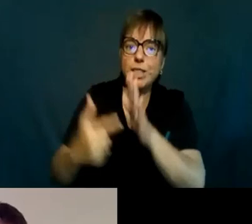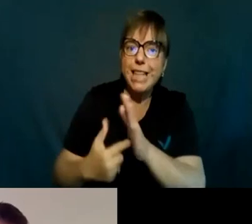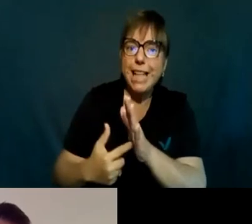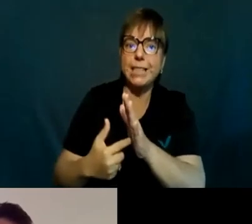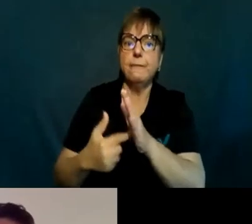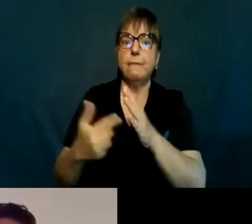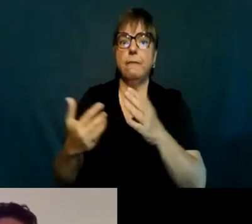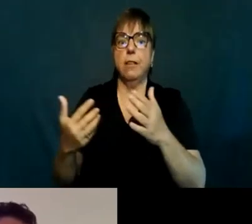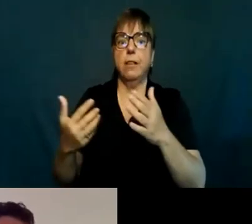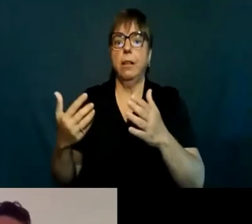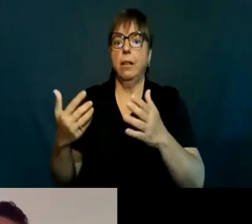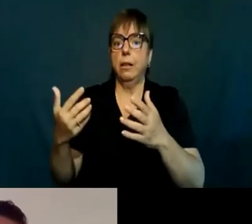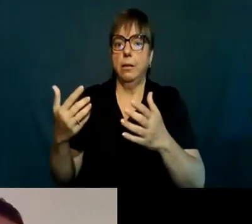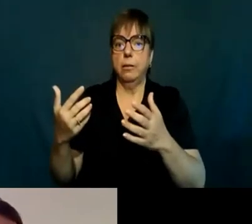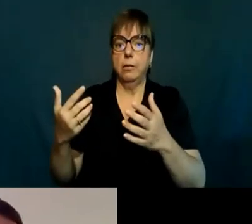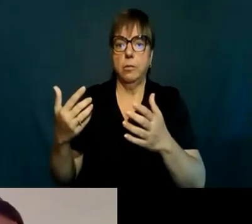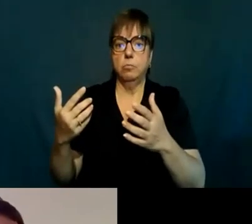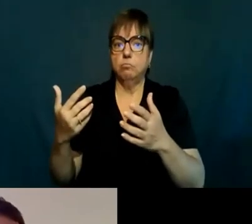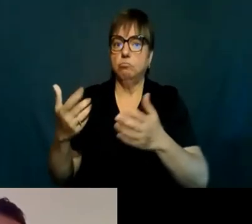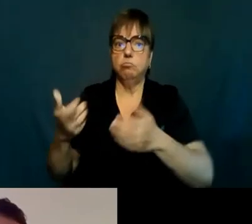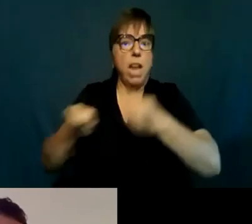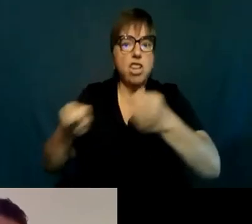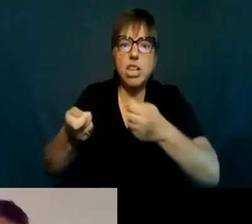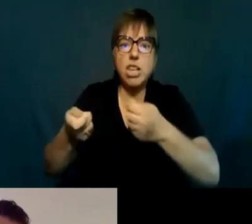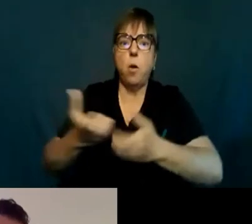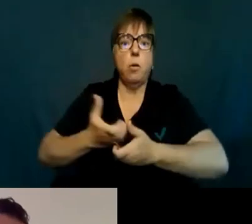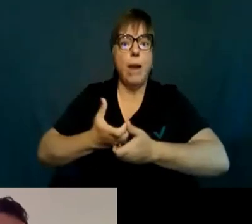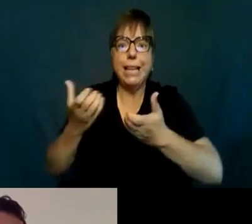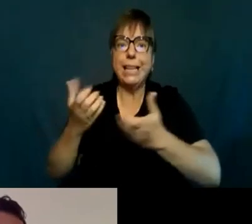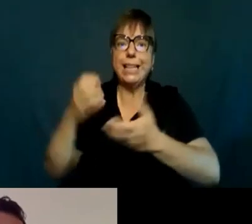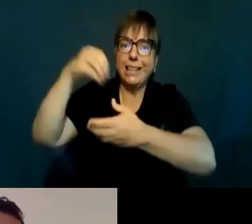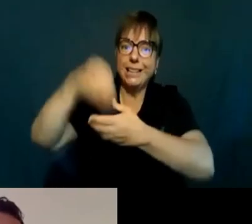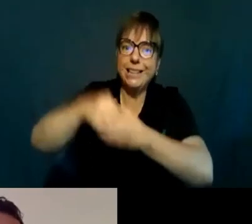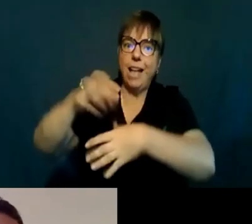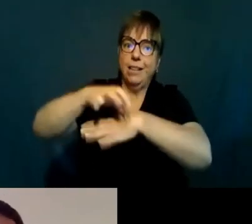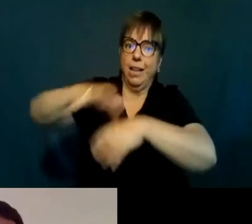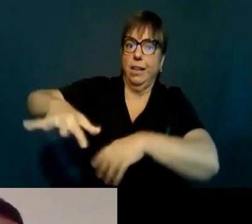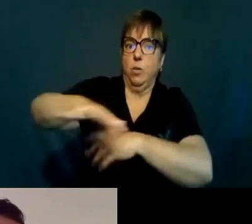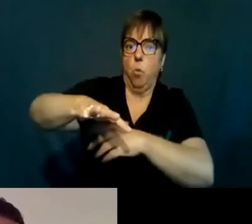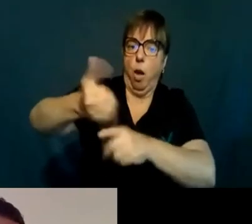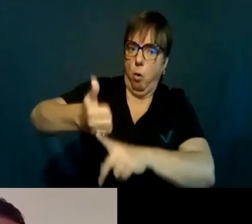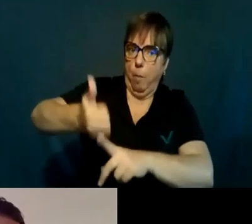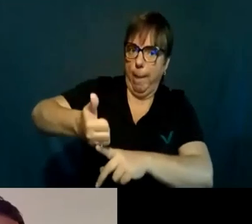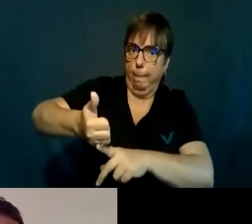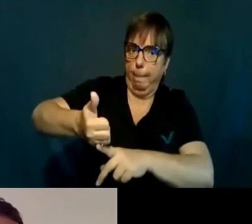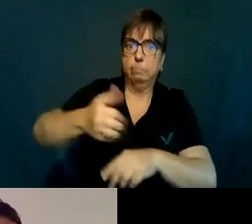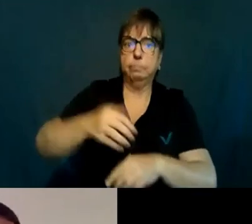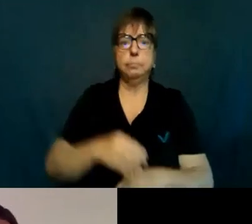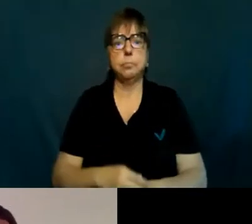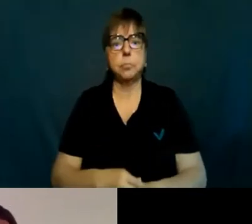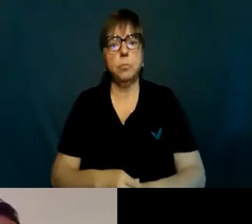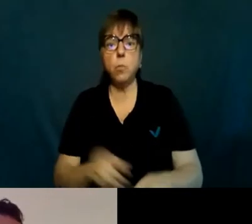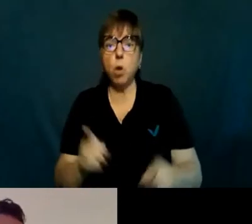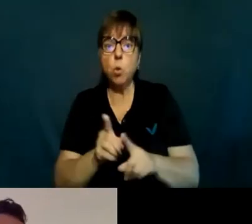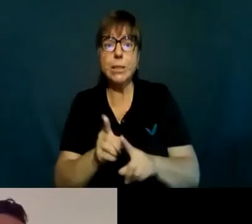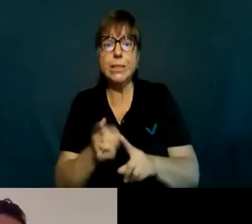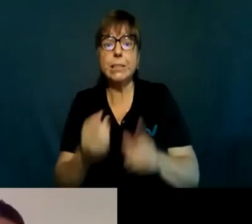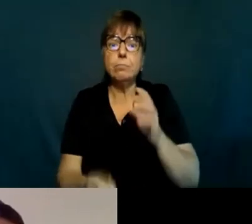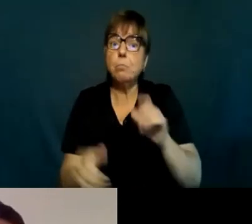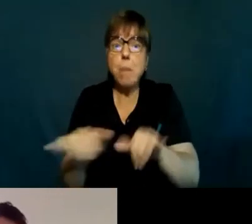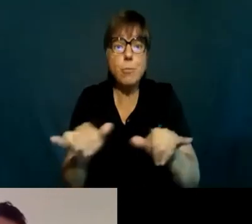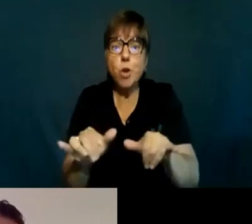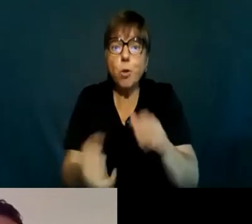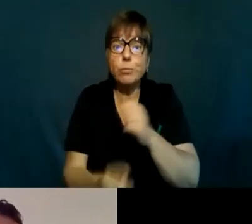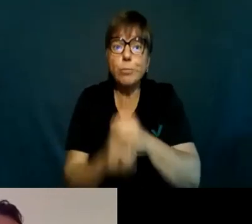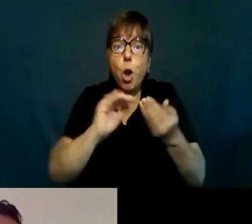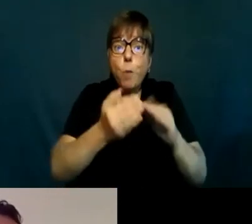toute la gestion de cette crise de pandémie. Et la même chose s'est produite dans une communauté pas très loin